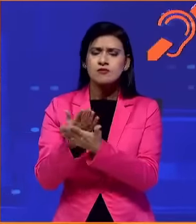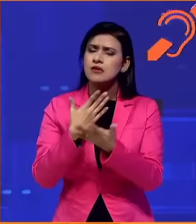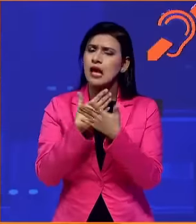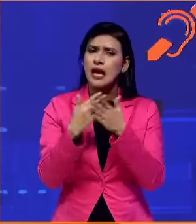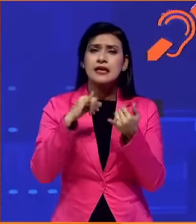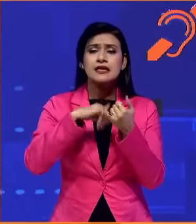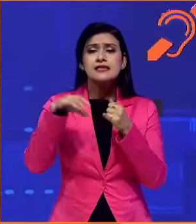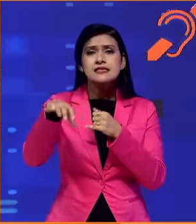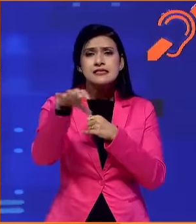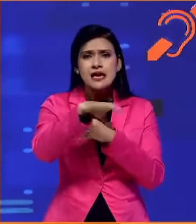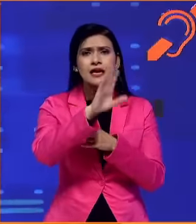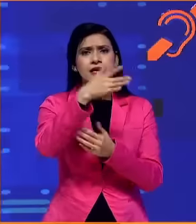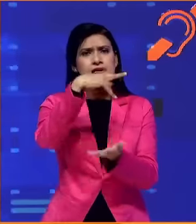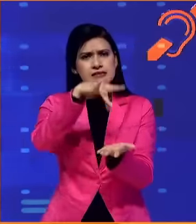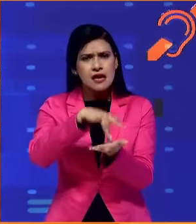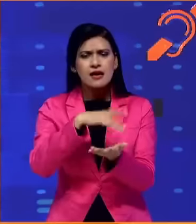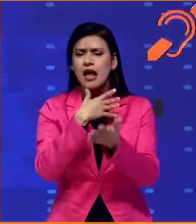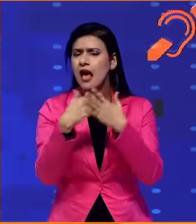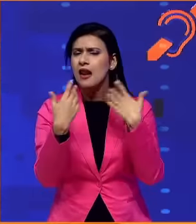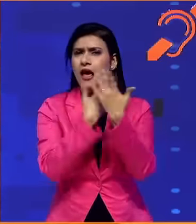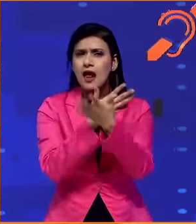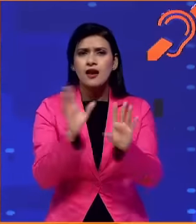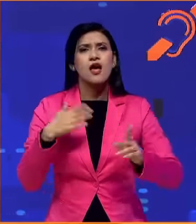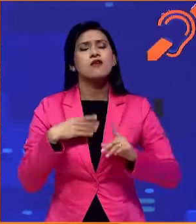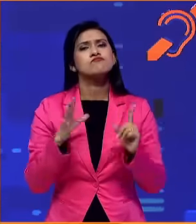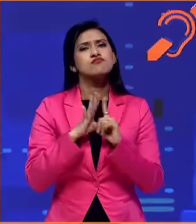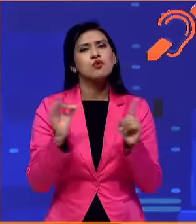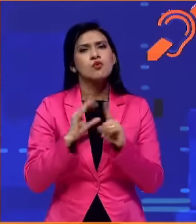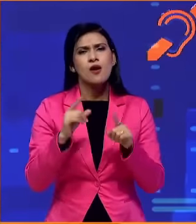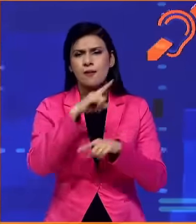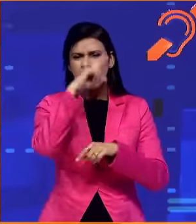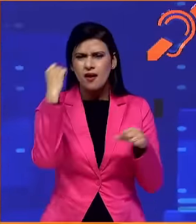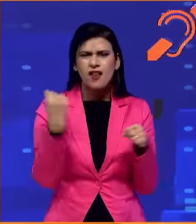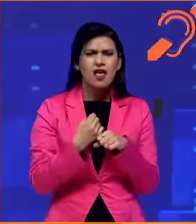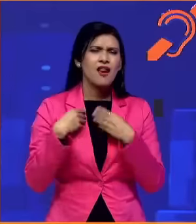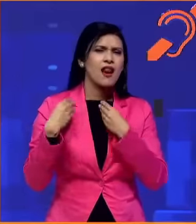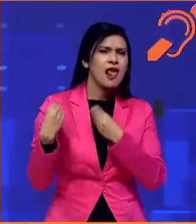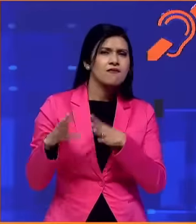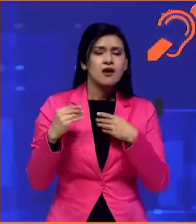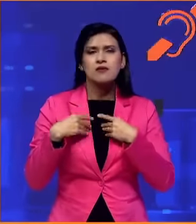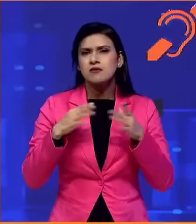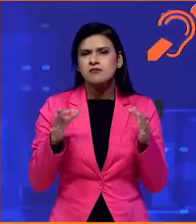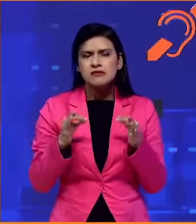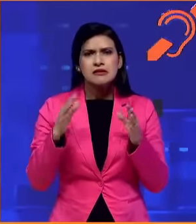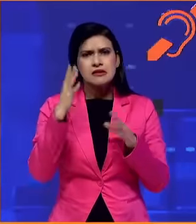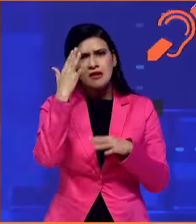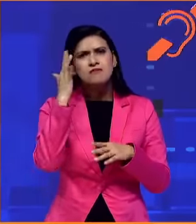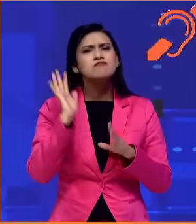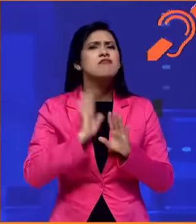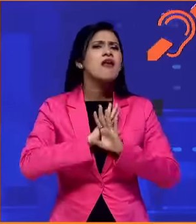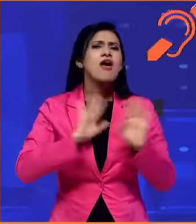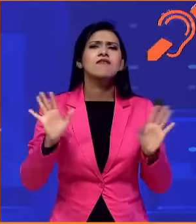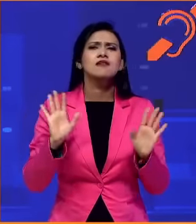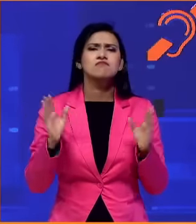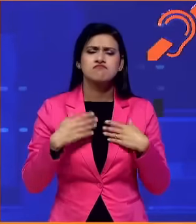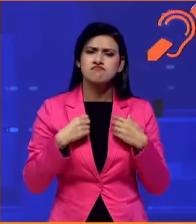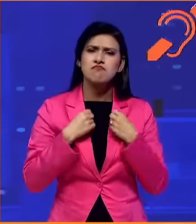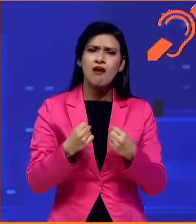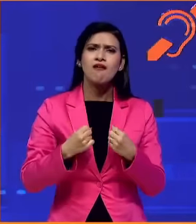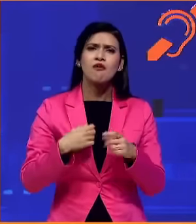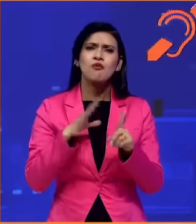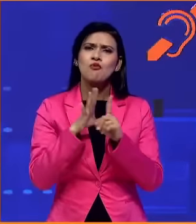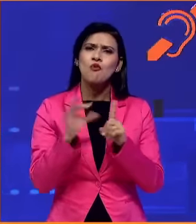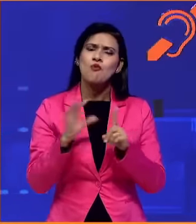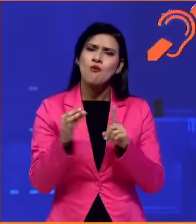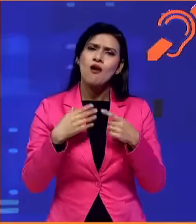याकेंद्रमें,मुझेजहांभी जिम्मेदारीदीगईहै।औरमैंनेकड़ीमेहनतकरनेमें कभीसंकोचनहींकिया।औरजब मुझेकोईकाममिलताहै,तो